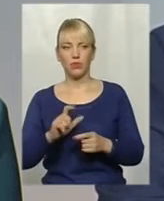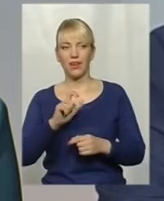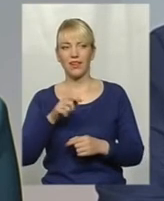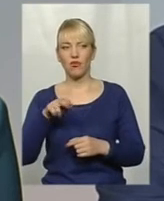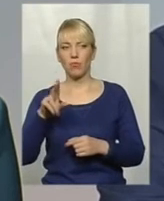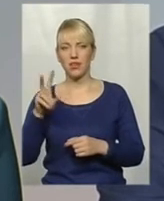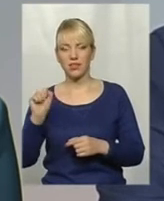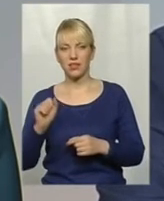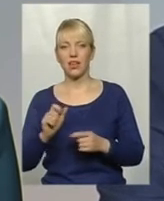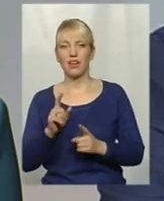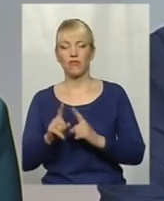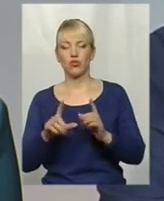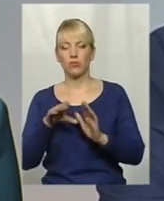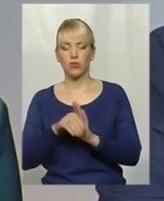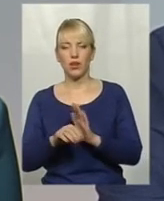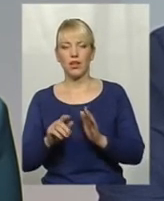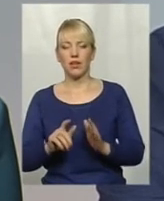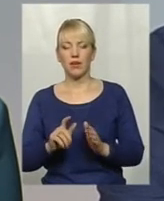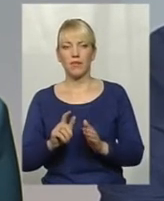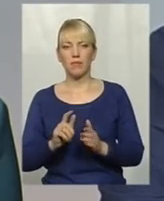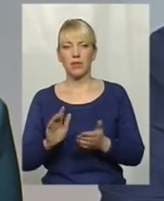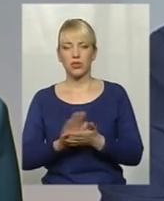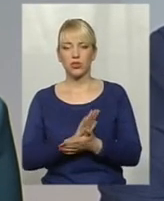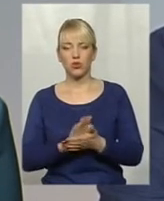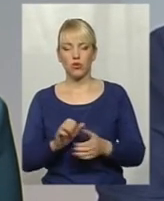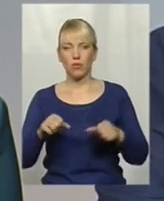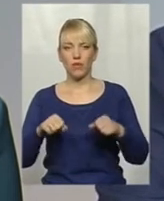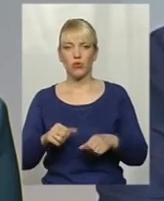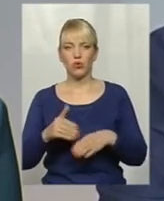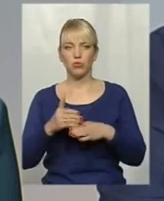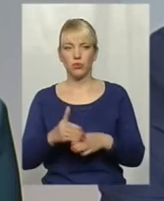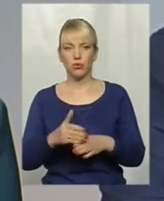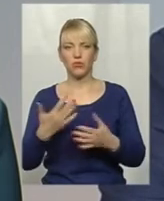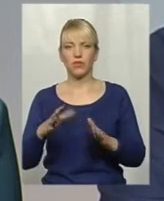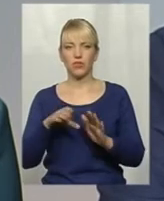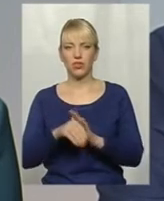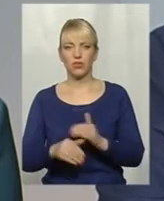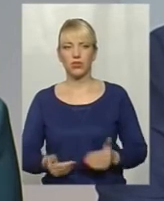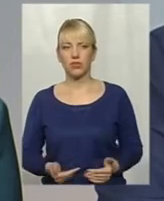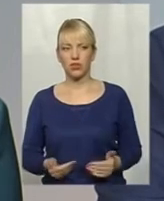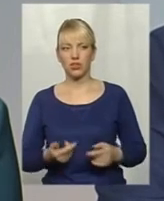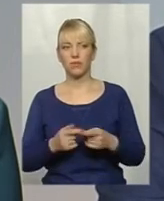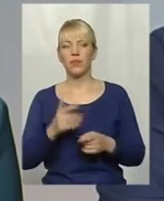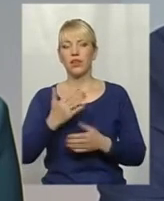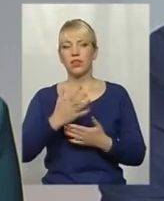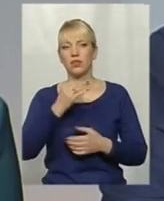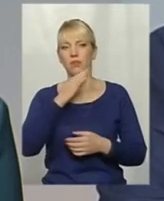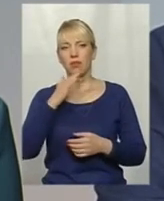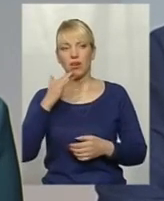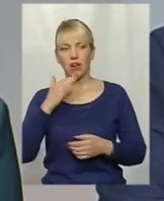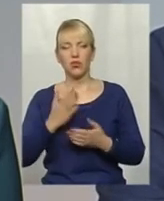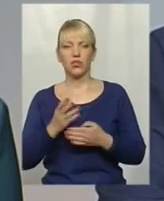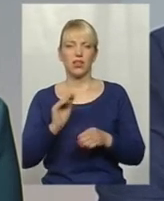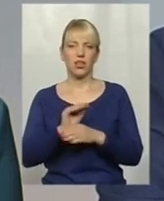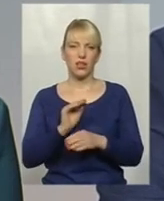щодо впровадження безкоштовної правової допомоги в Україні втілюється в життя позитивно. Так, звичайно, труднощів ще багато, є навіть критика, і